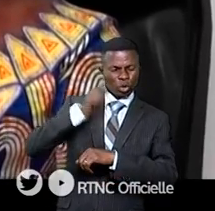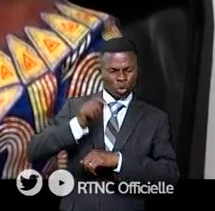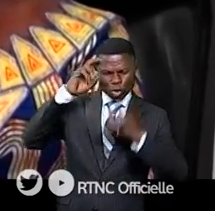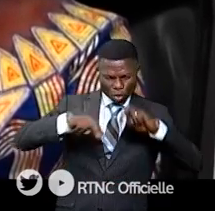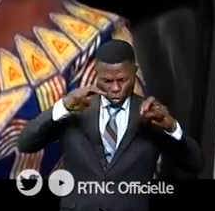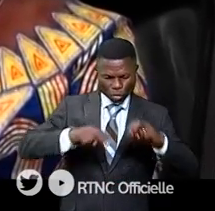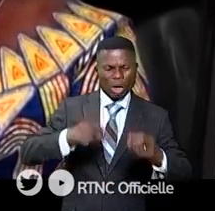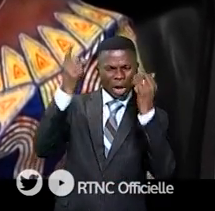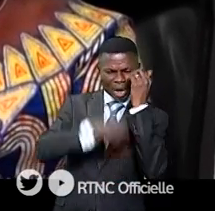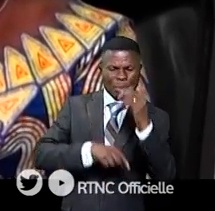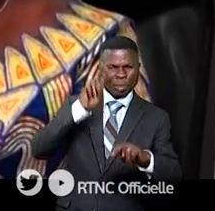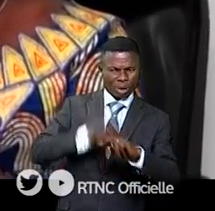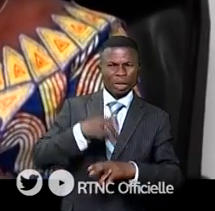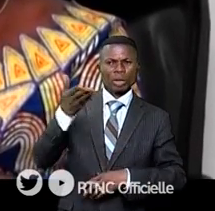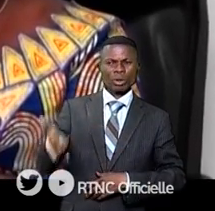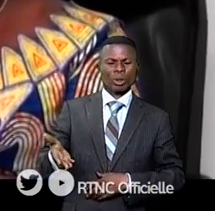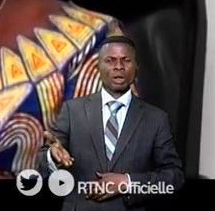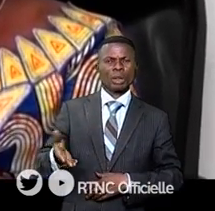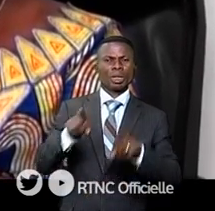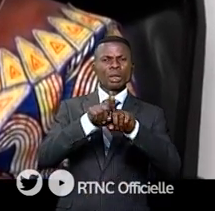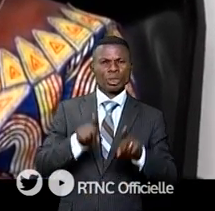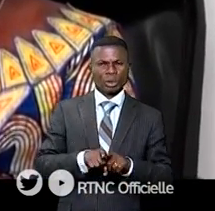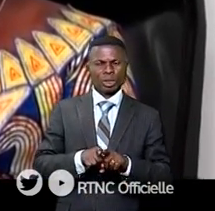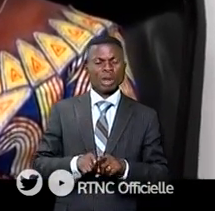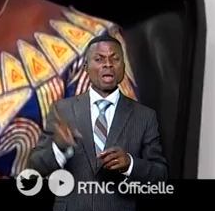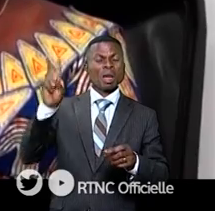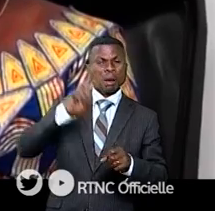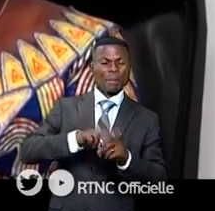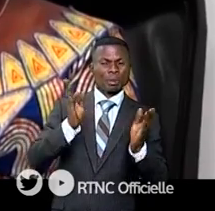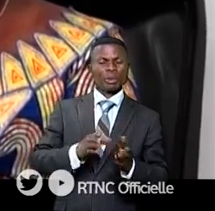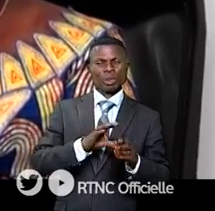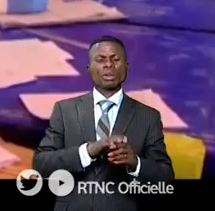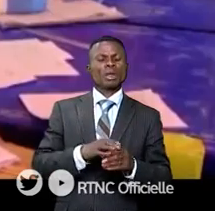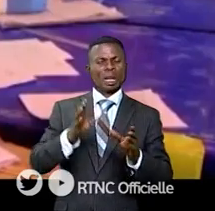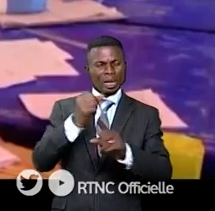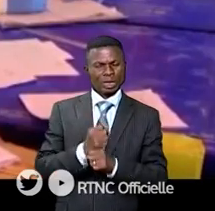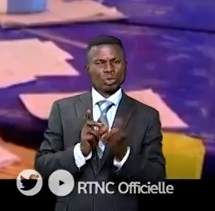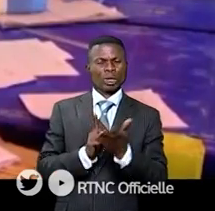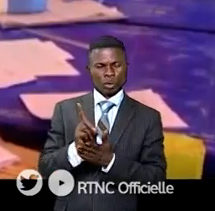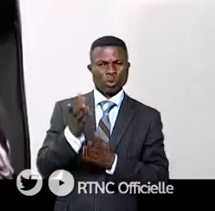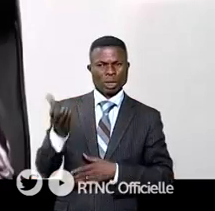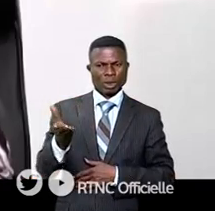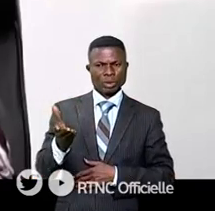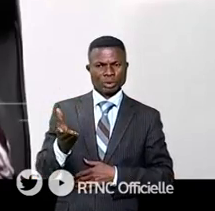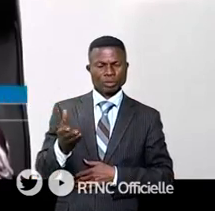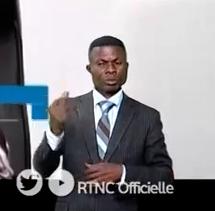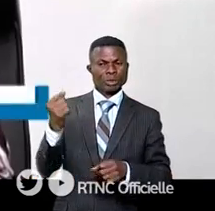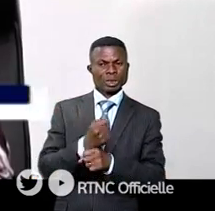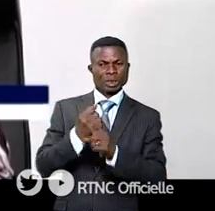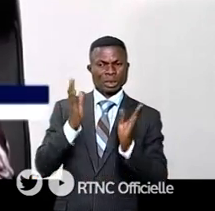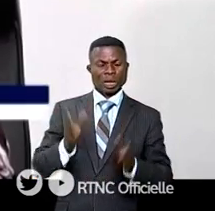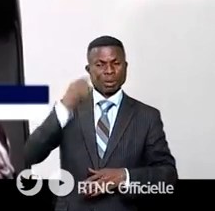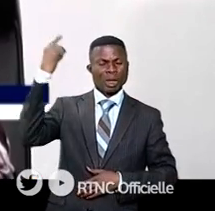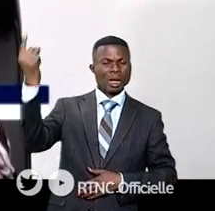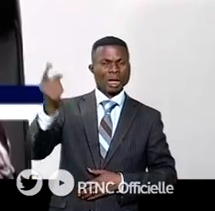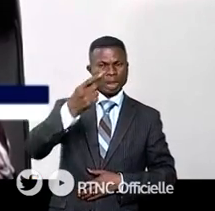la sanction soit à l'ordre du jour et que les victimes soient rétablies dans leurs droits. En dehors des fonctionnaires